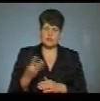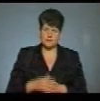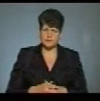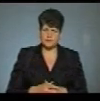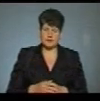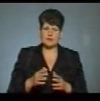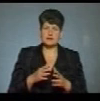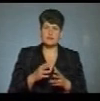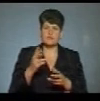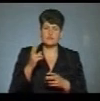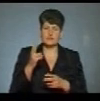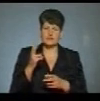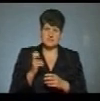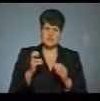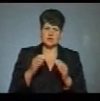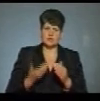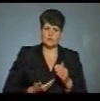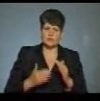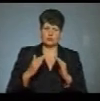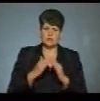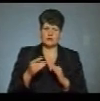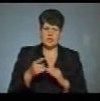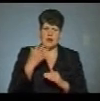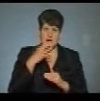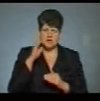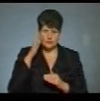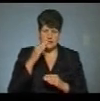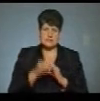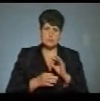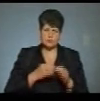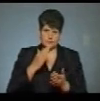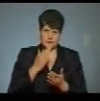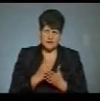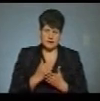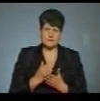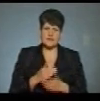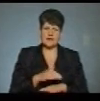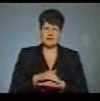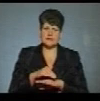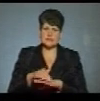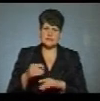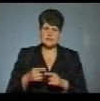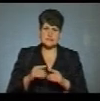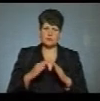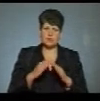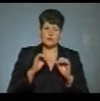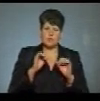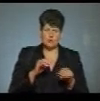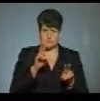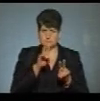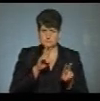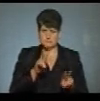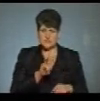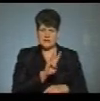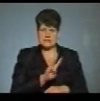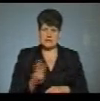понад 200 житлових будинках Тернополя гаряча вода є цілодобово. Адреси цих будинків можна переглянути на